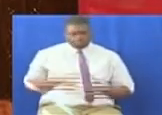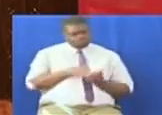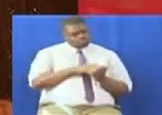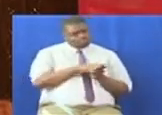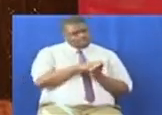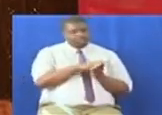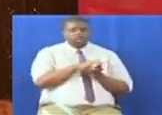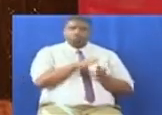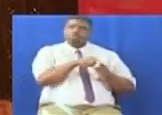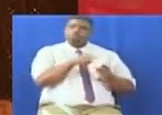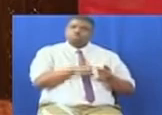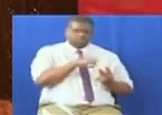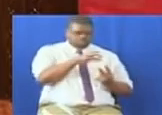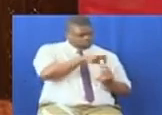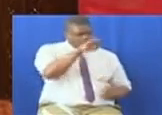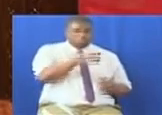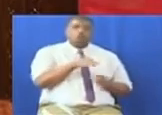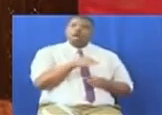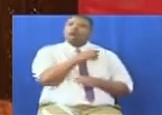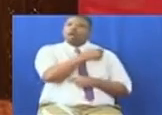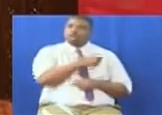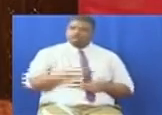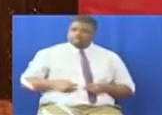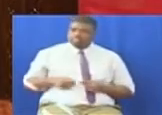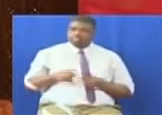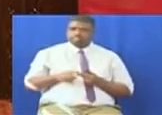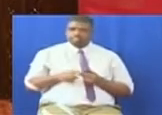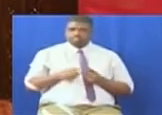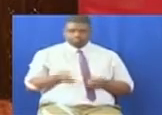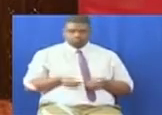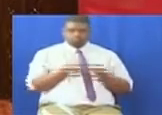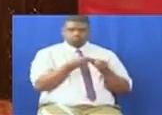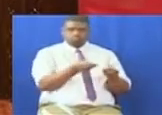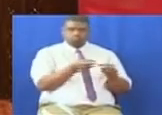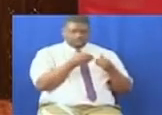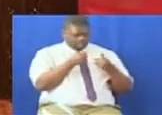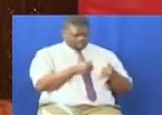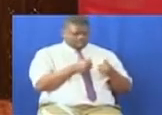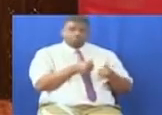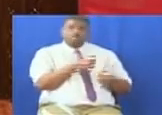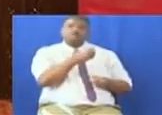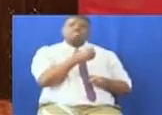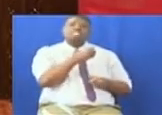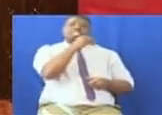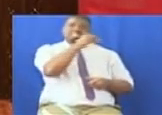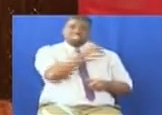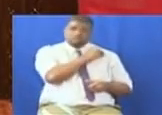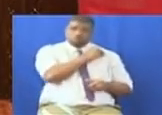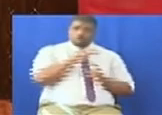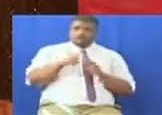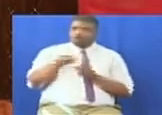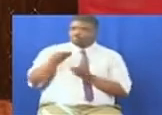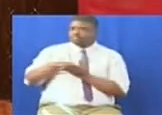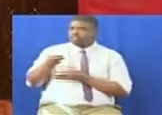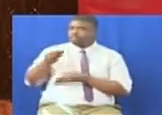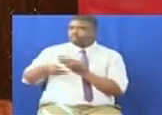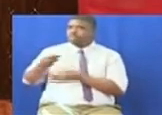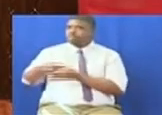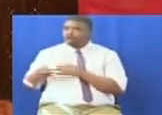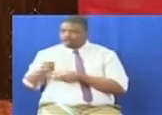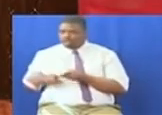tu katika kuchagua rais. Unaahidiwa cheo au unaahidiwa kupewa tenda za biashara. Leo Magufuli ametufundisha